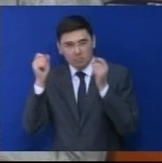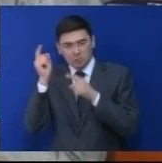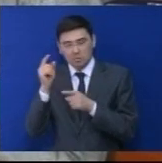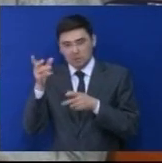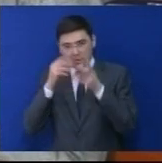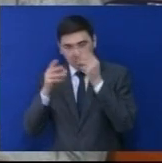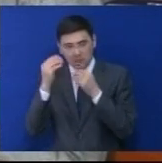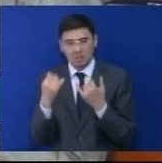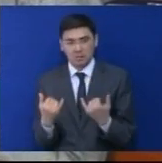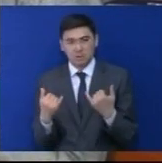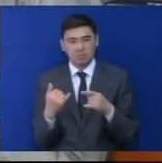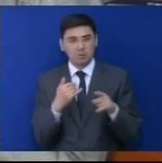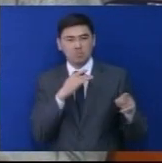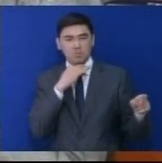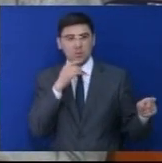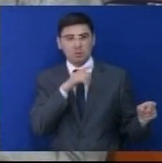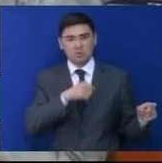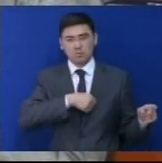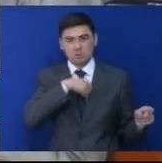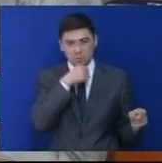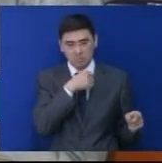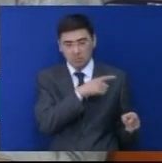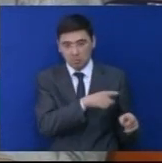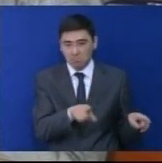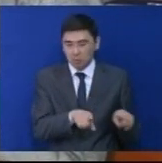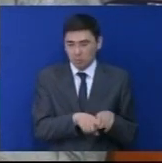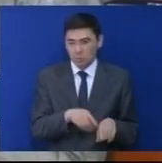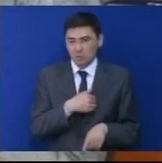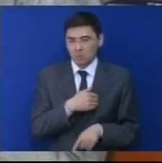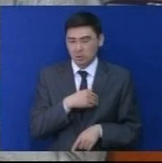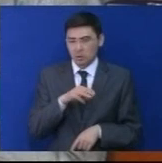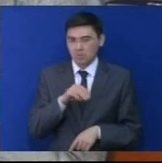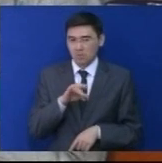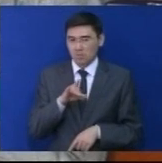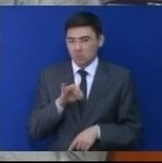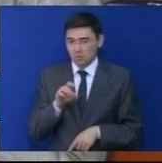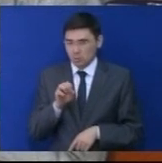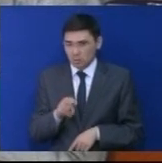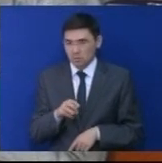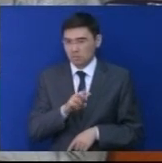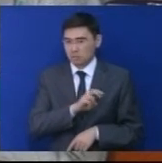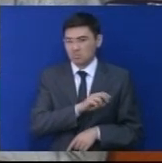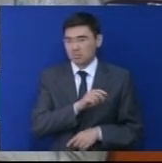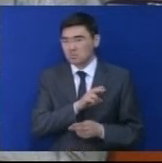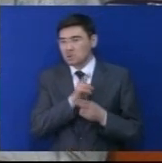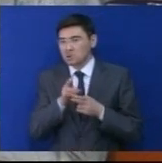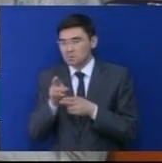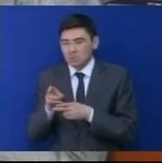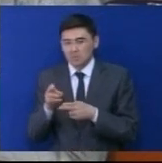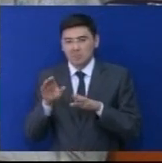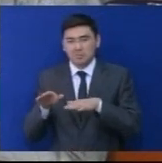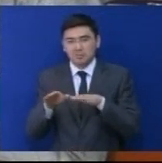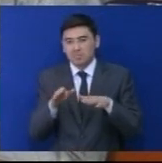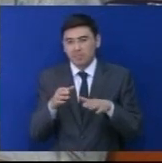на данный момент уже очень много людей, которые именно интересуются внутренним туризмом. То есть, открывая что-то новое у себя, даже в